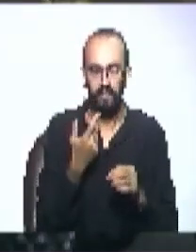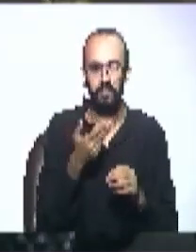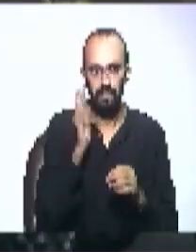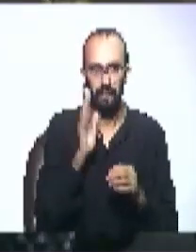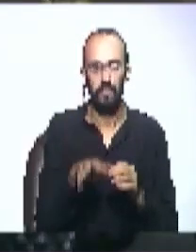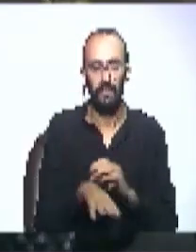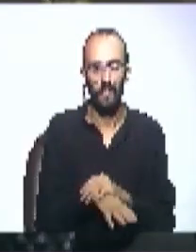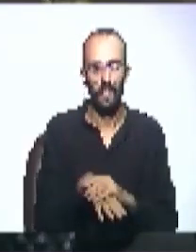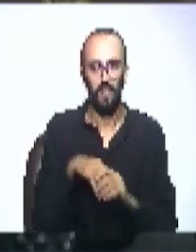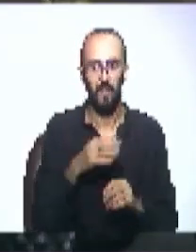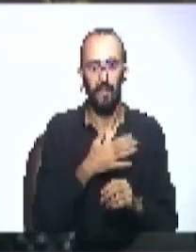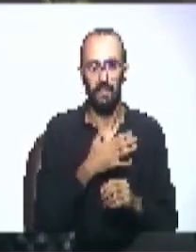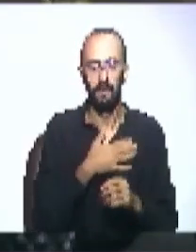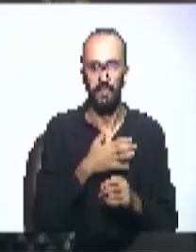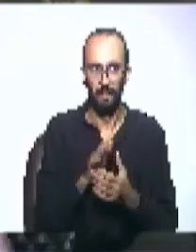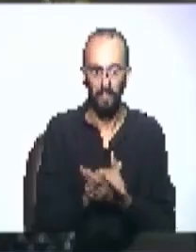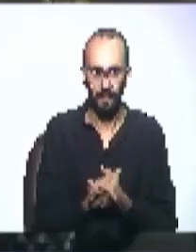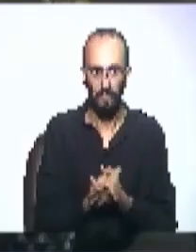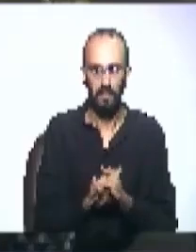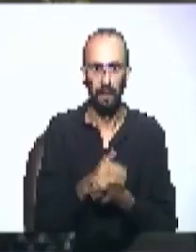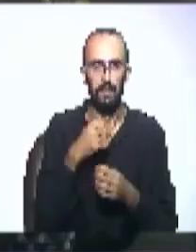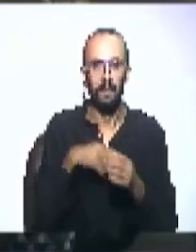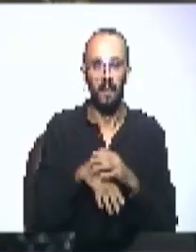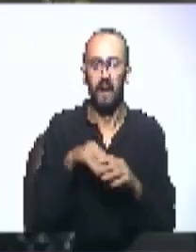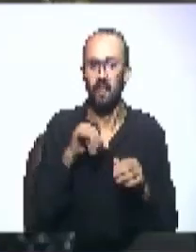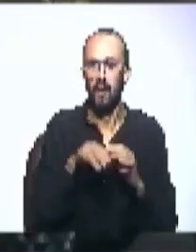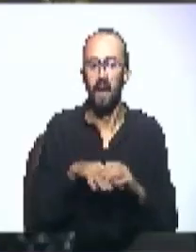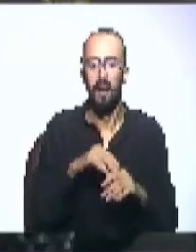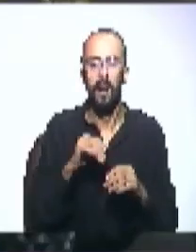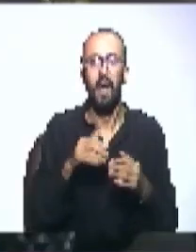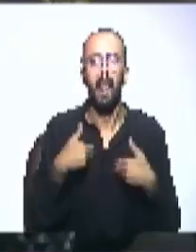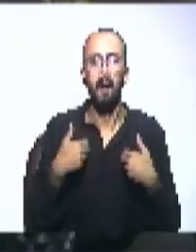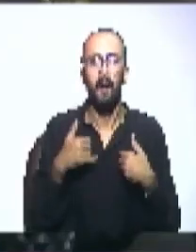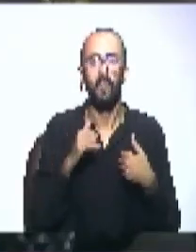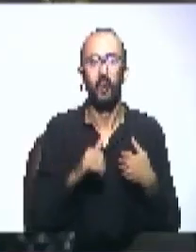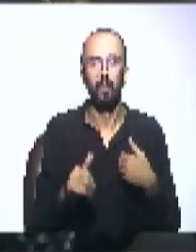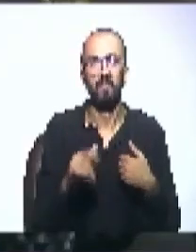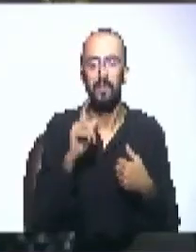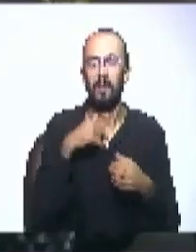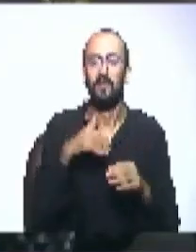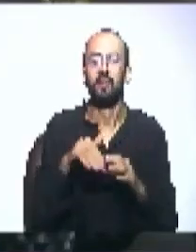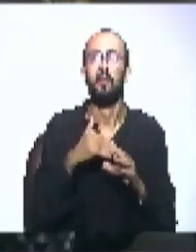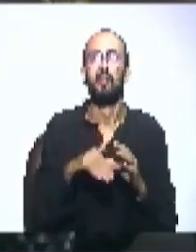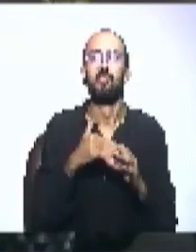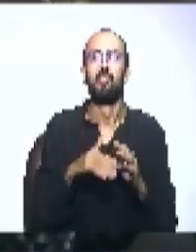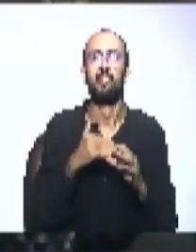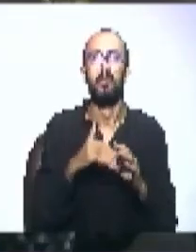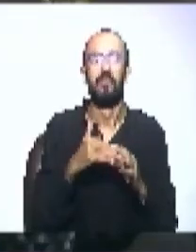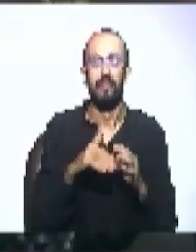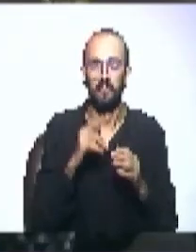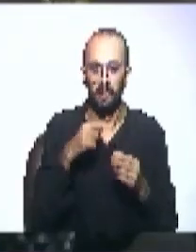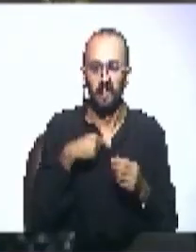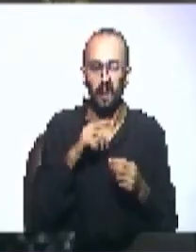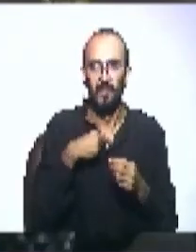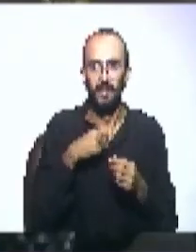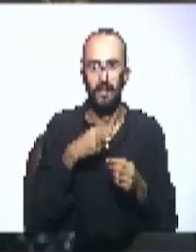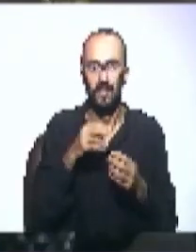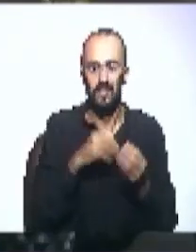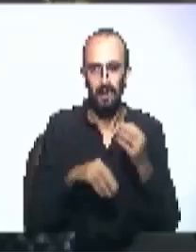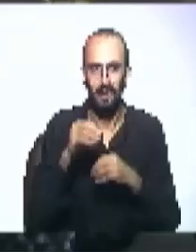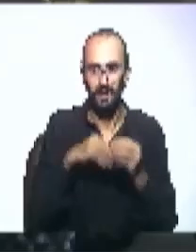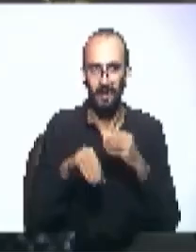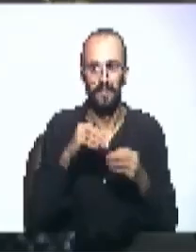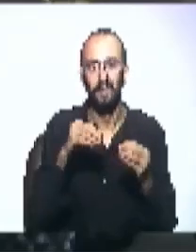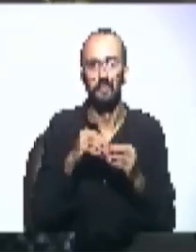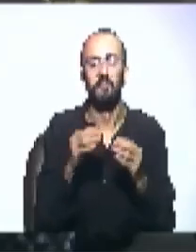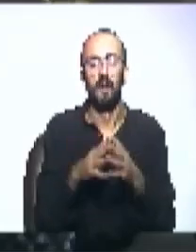ياكلوها لوحدها او مفيش مثلا طول الوقت عايزين يلعبوا بس عايز ساندويتش يكون مجمع لي كل الحاجات دي فحلو ان احنا